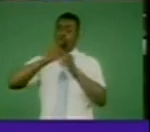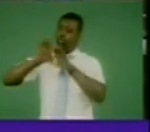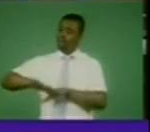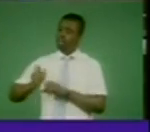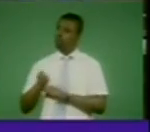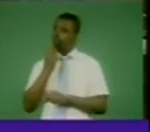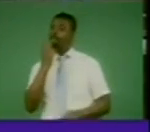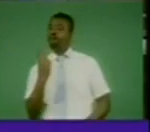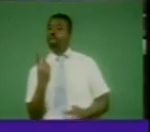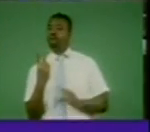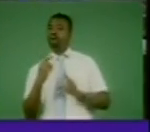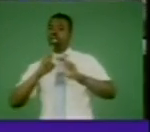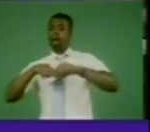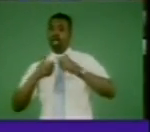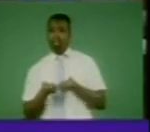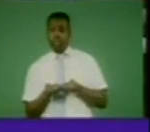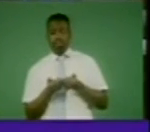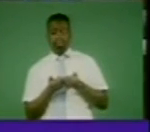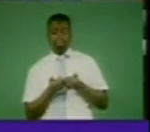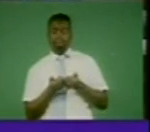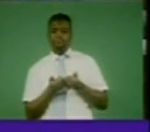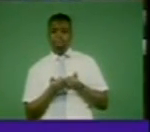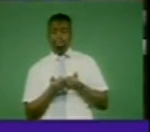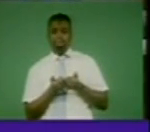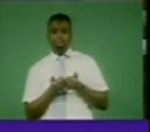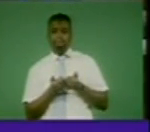isipokuwa ibara